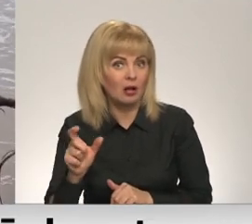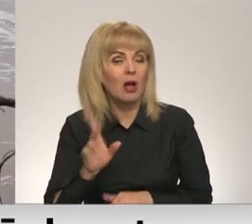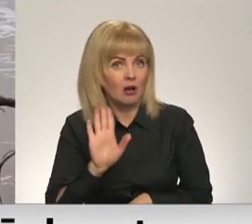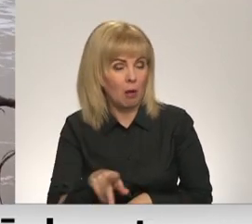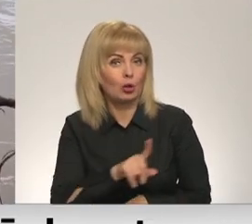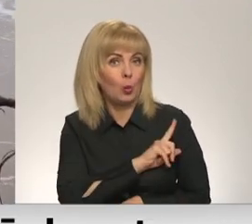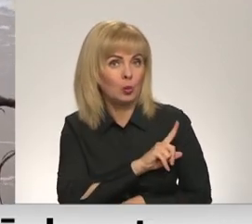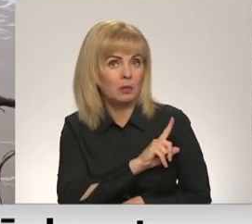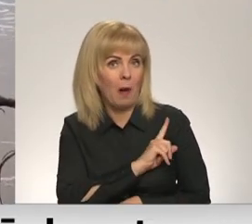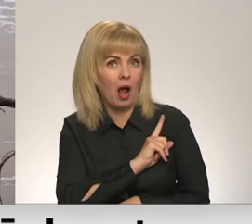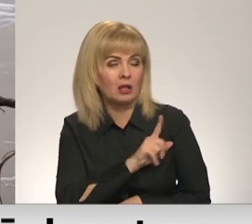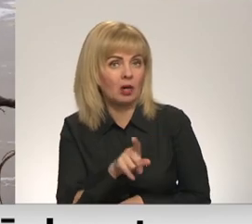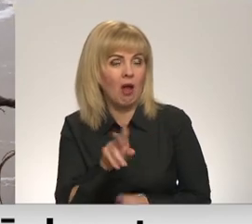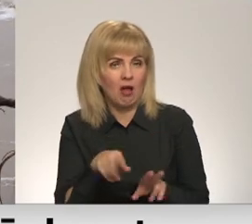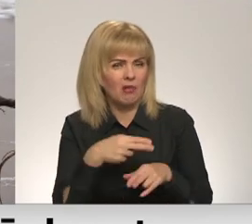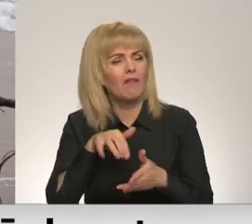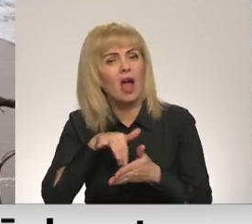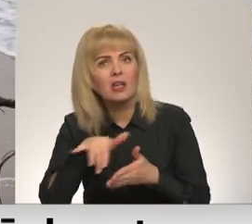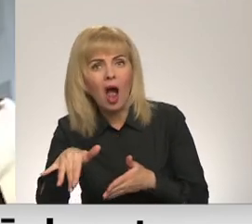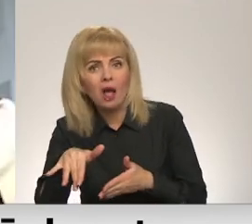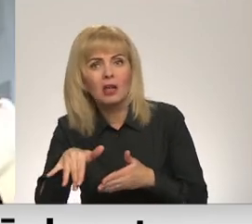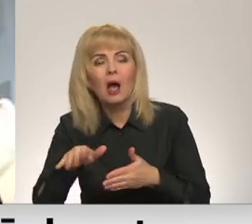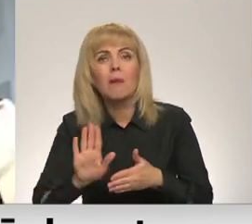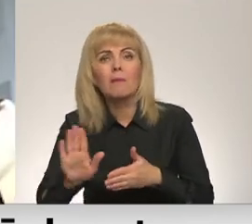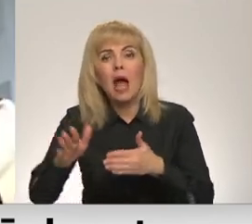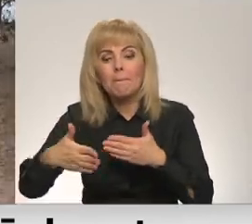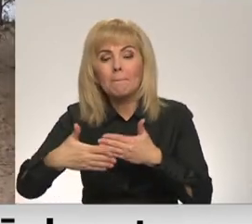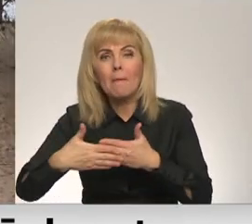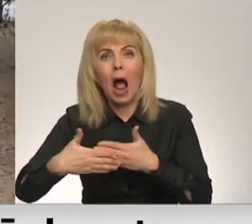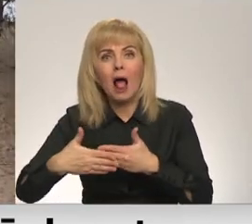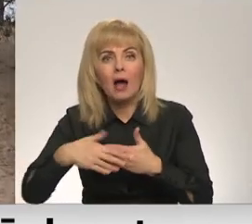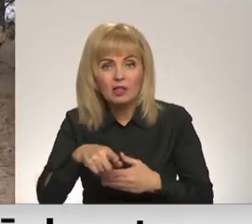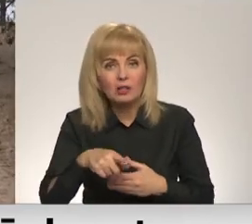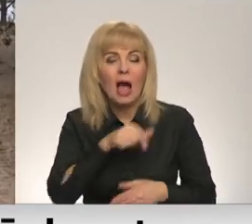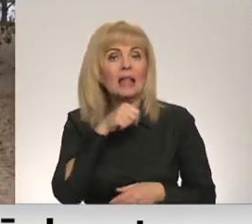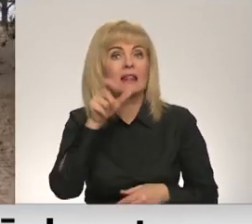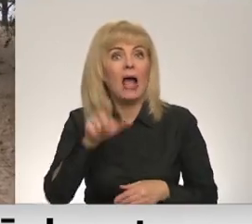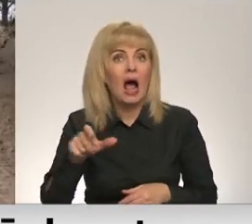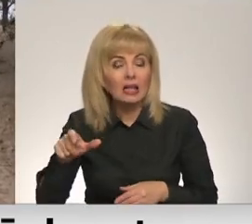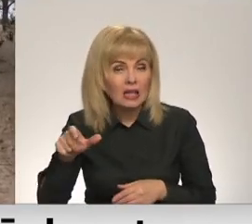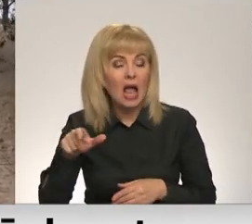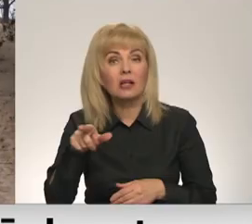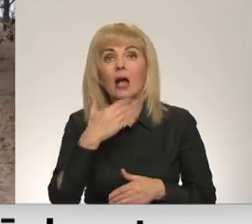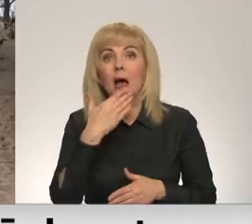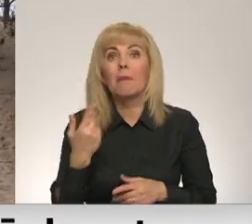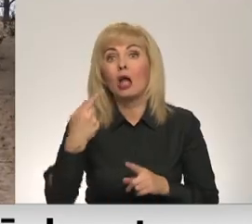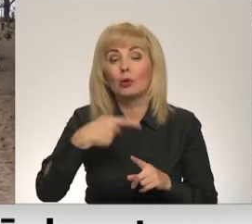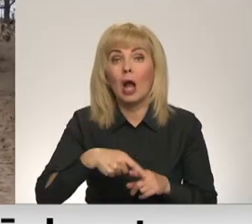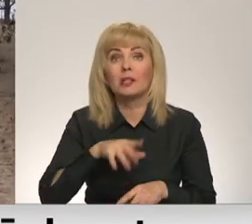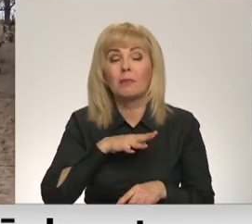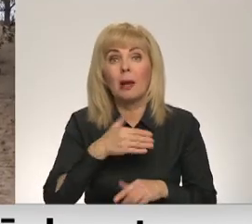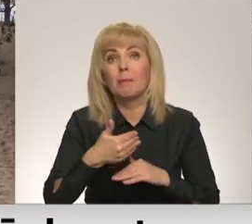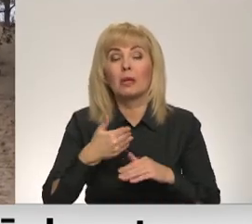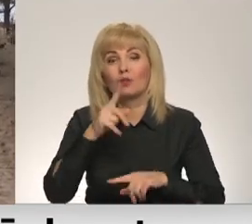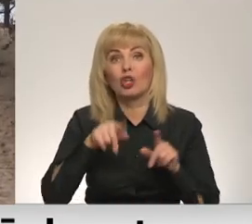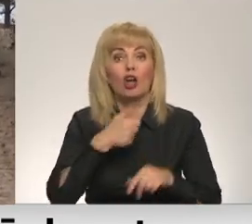jābūt uzmanīgiem, kad nevajadzētu iet līdz tā paša stāvkrasta malai. Talsinieki Juris un Indra šeit pēdējo reizi bijuši pirms dažiem